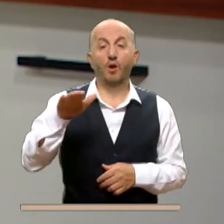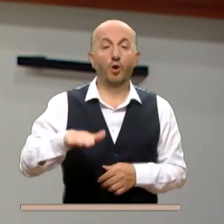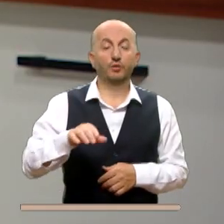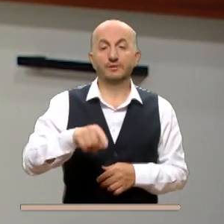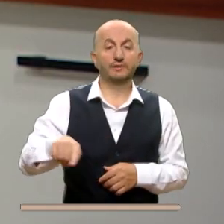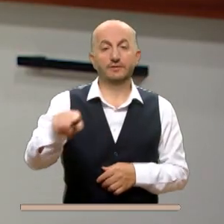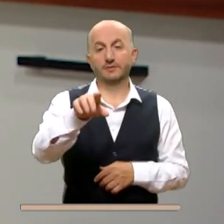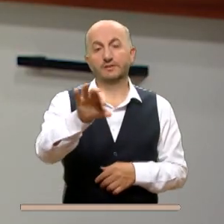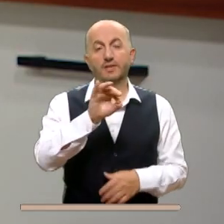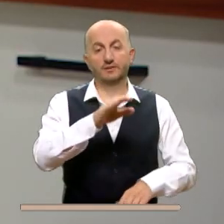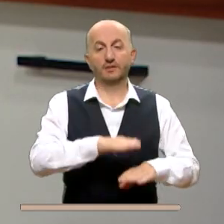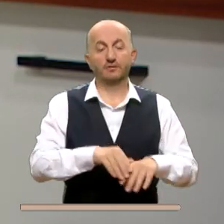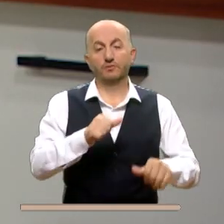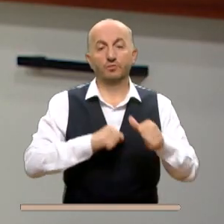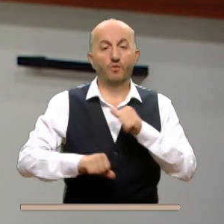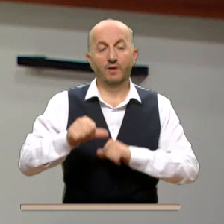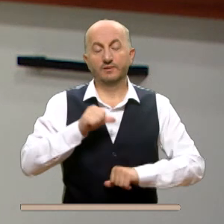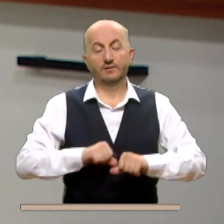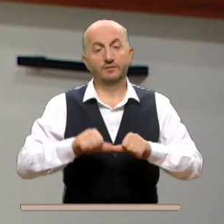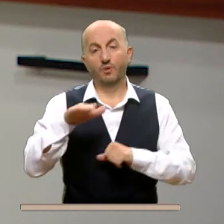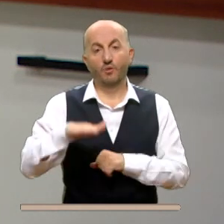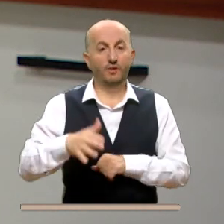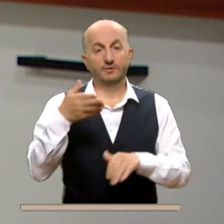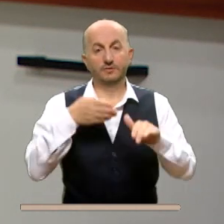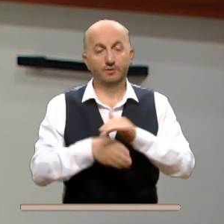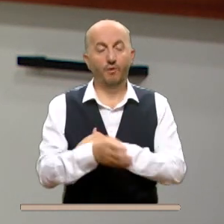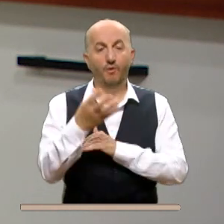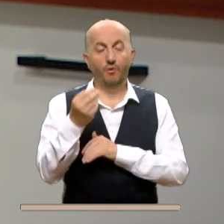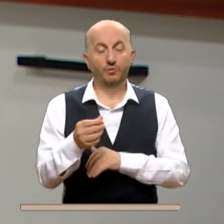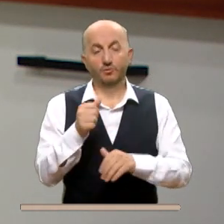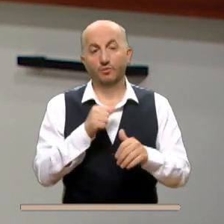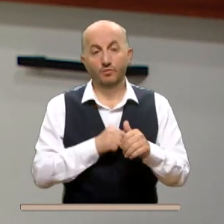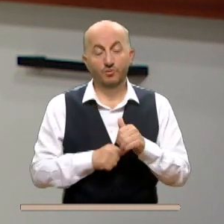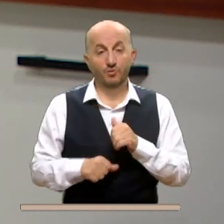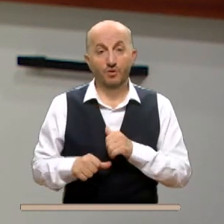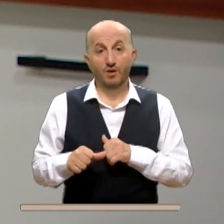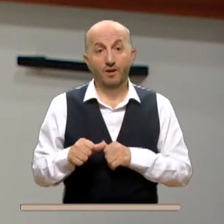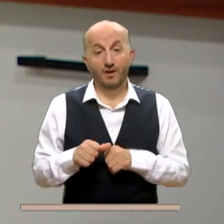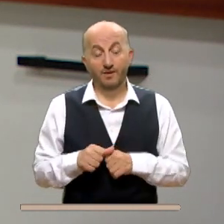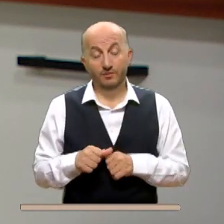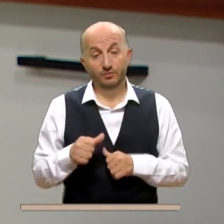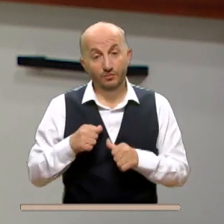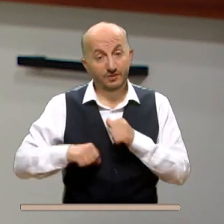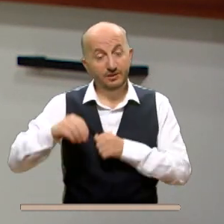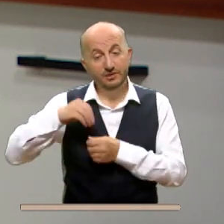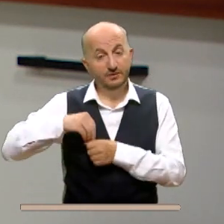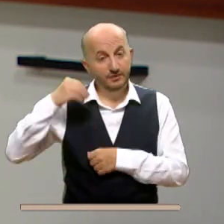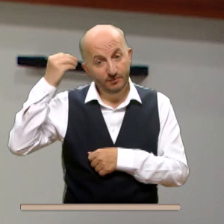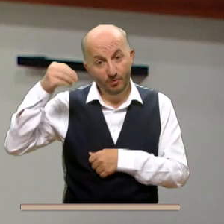sizi tercih etti, üniversitenizin artık öğrencisi oldu. Ama akademik kadro bünyenizde bulunan hiçbir